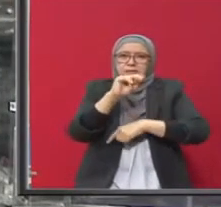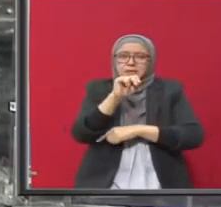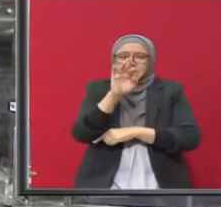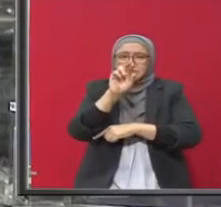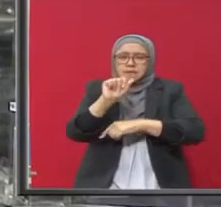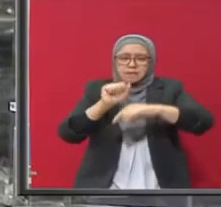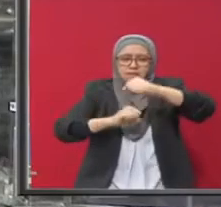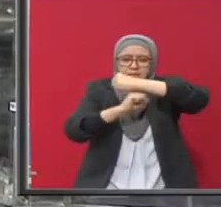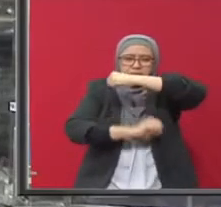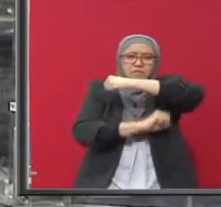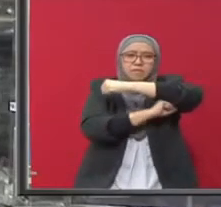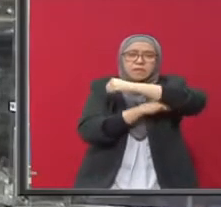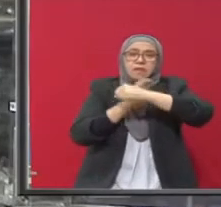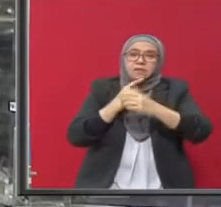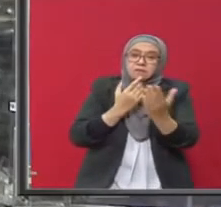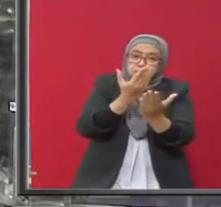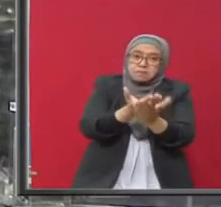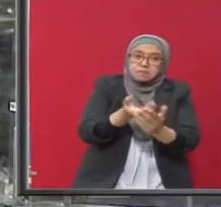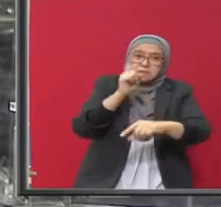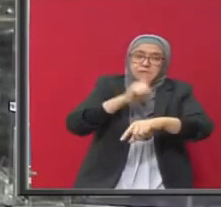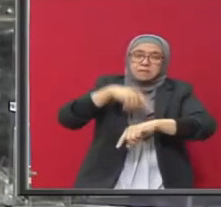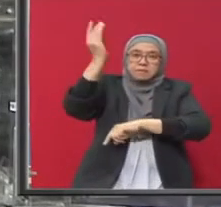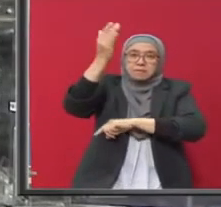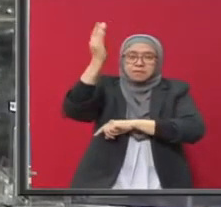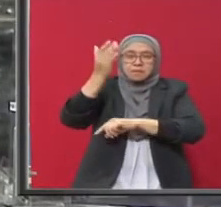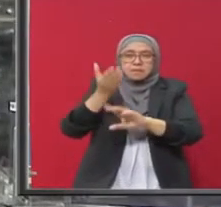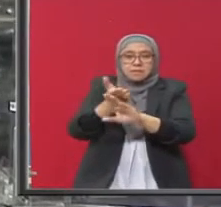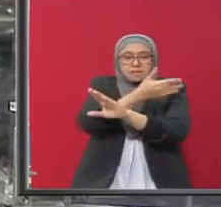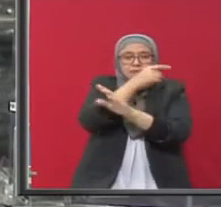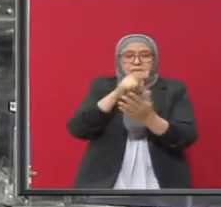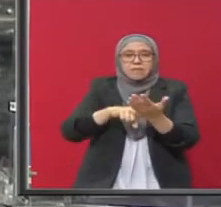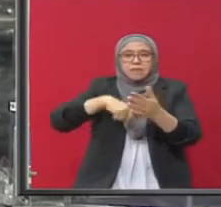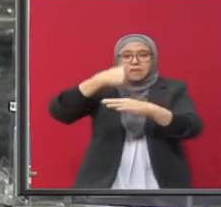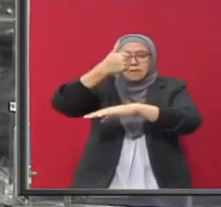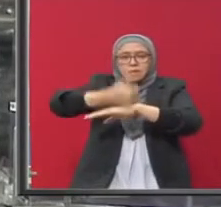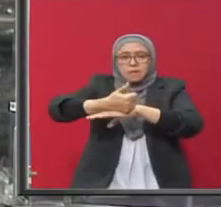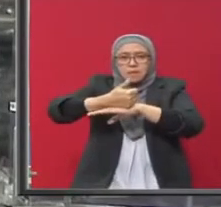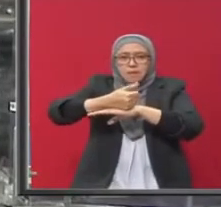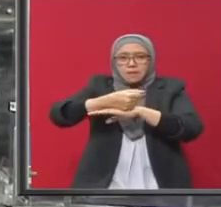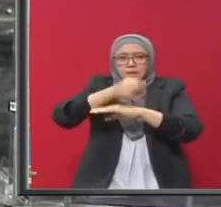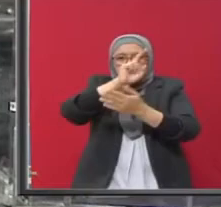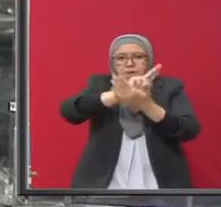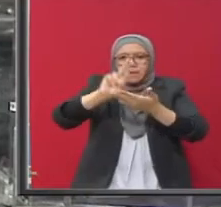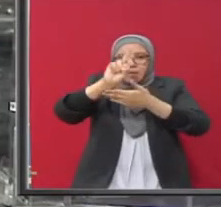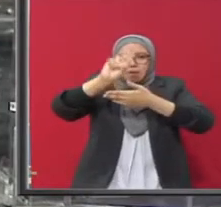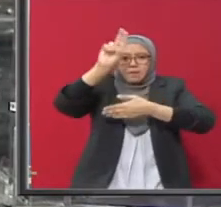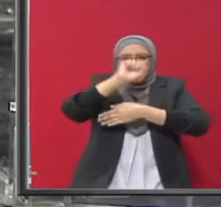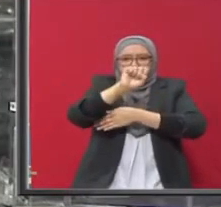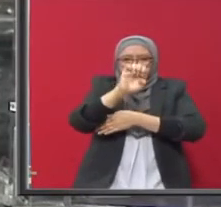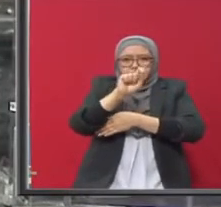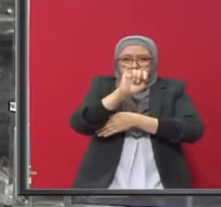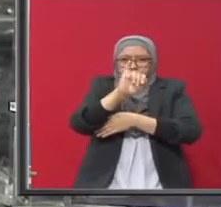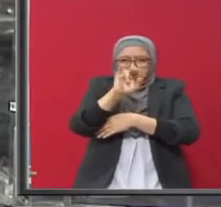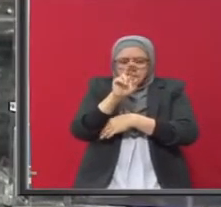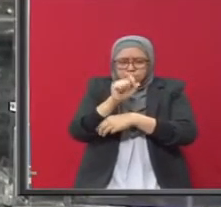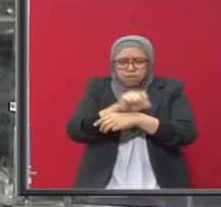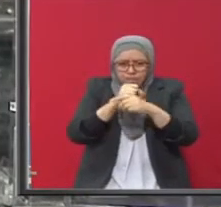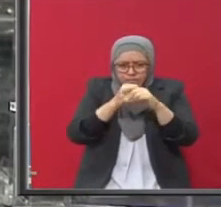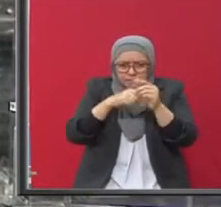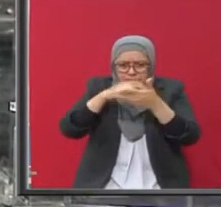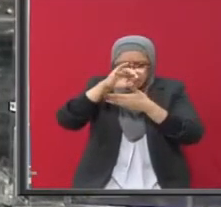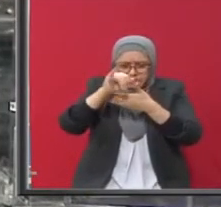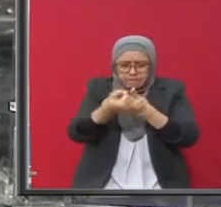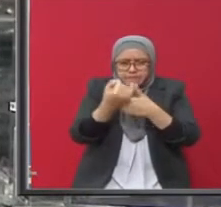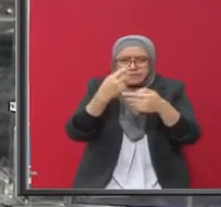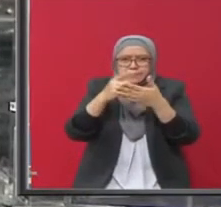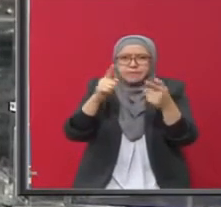ucapan perbahasan sebelum ini. Antaranya adalah pembinaan IPT di Setiu, bina baru klinik kesihatan Jabi, projek breakwater